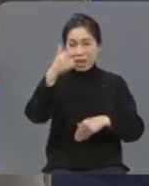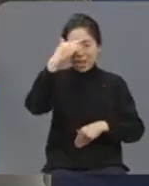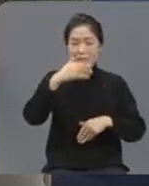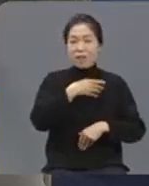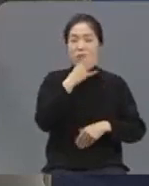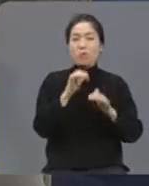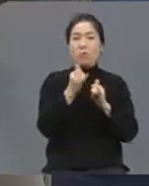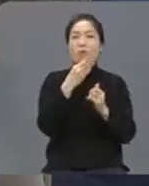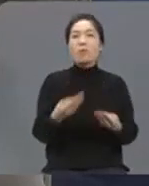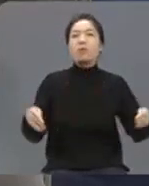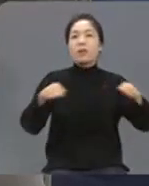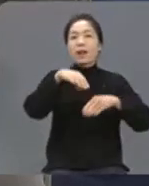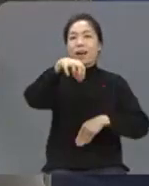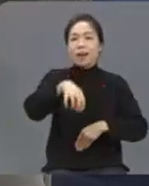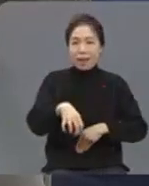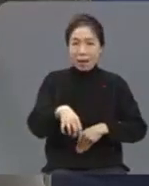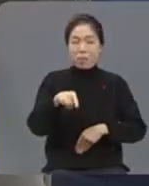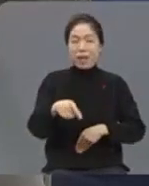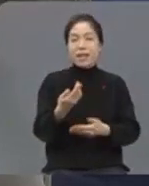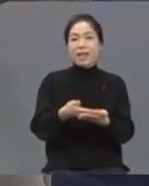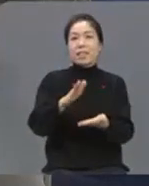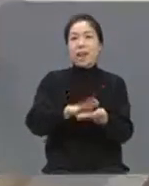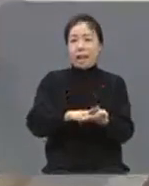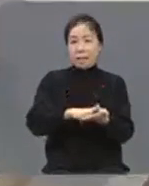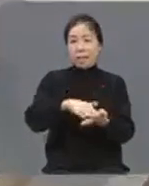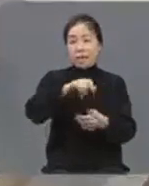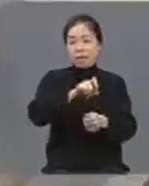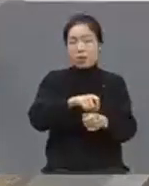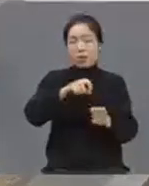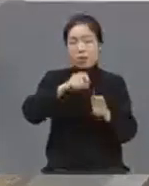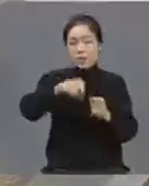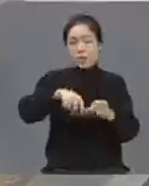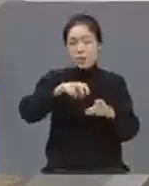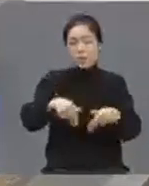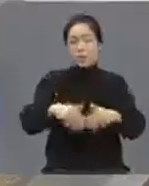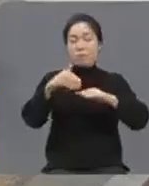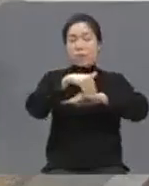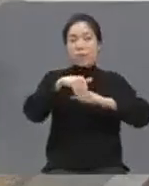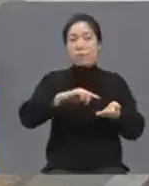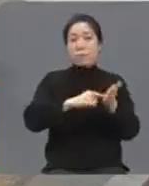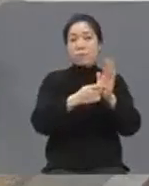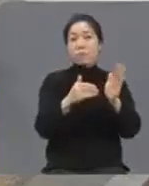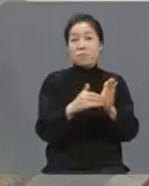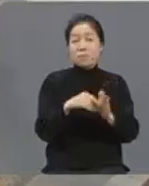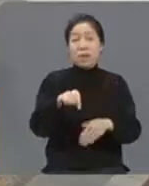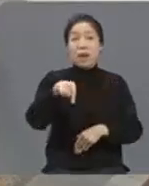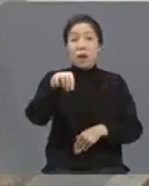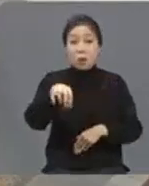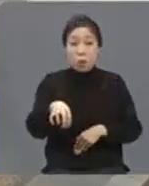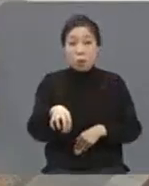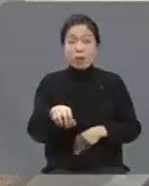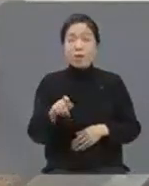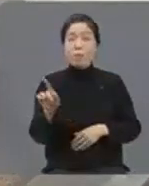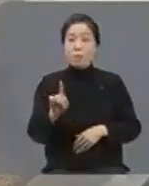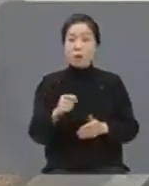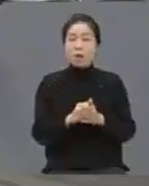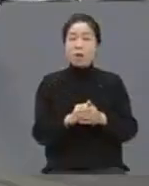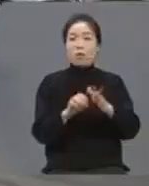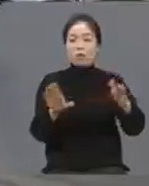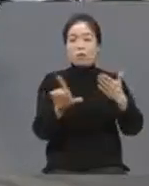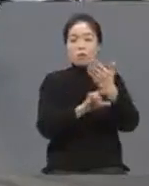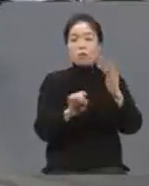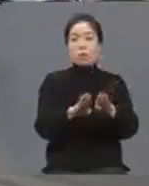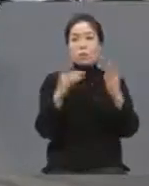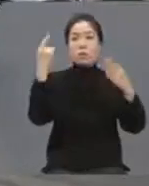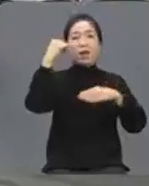건물에 더본 외식산업 개발원 장성 센터를 설립한다고 밝혔습니다 장성군은 더본 외식산업 개발원이 오는 9월에